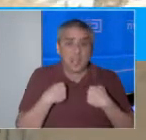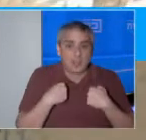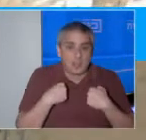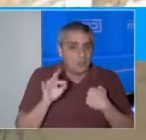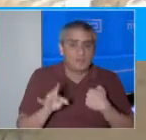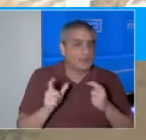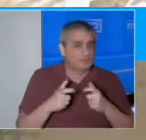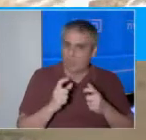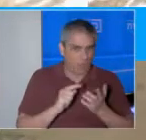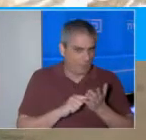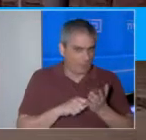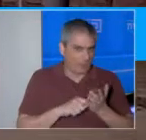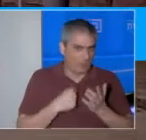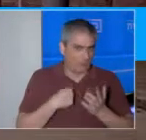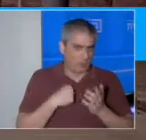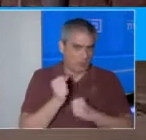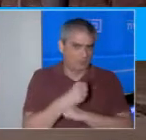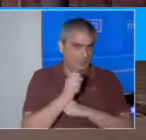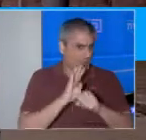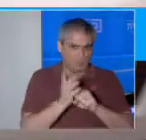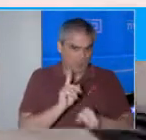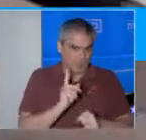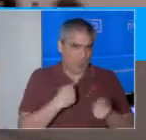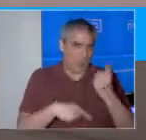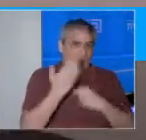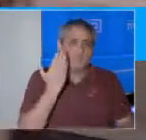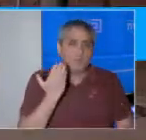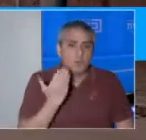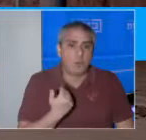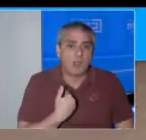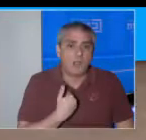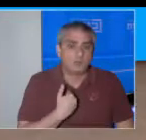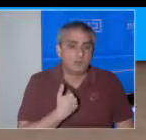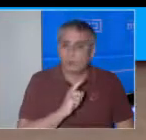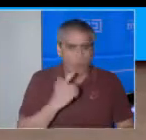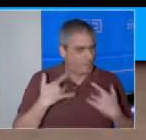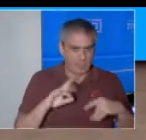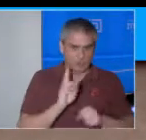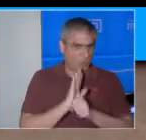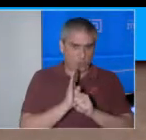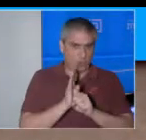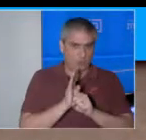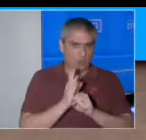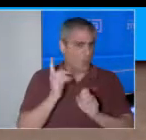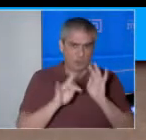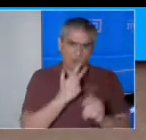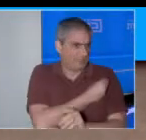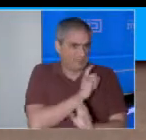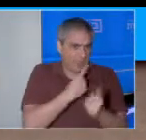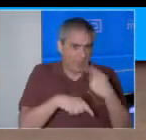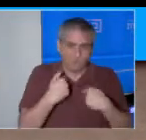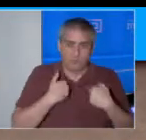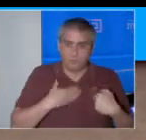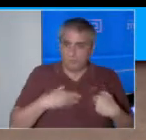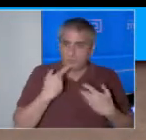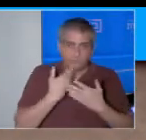מתנגדים לסגר לא חלילה משום שאנחנו מזלזלים בקורונה, נהפוך הוא. אנחנו לא מכחישי קורונה ומתנגדי חיסונים, להפך, אני גם רוצה